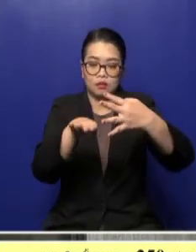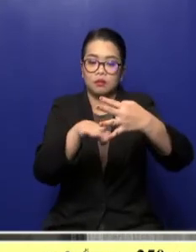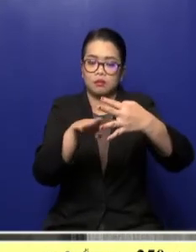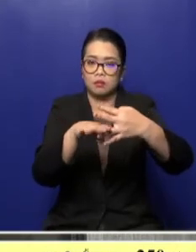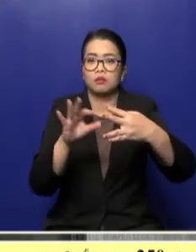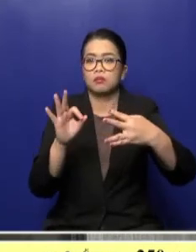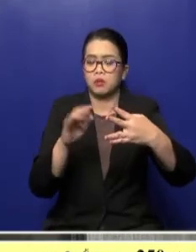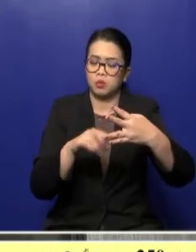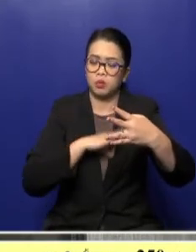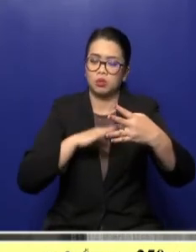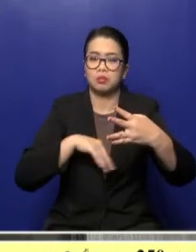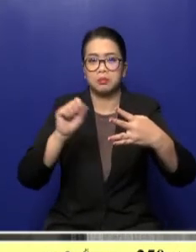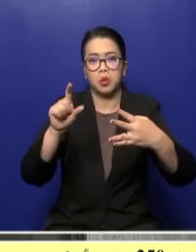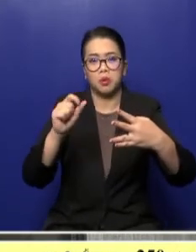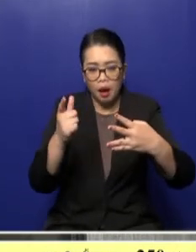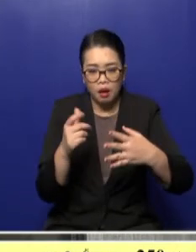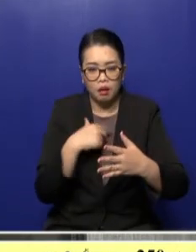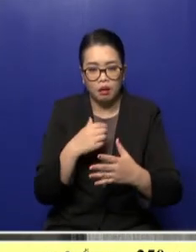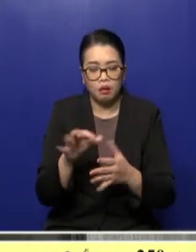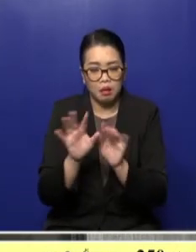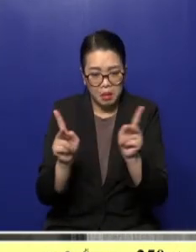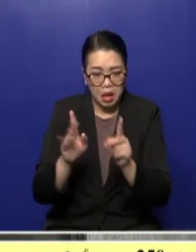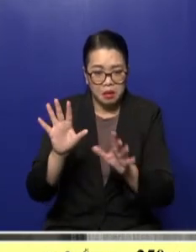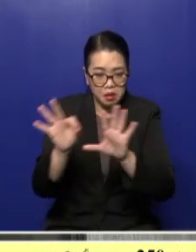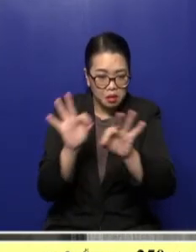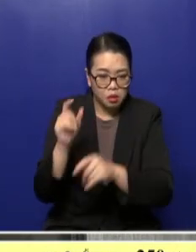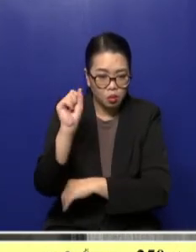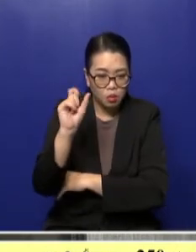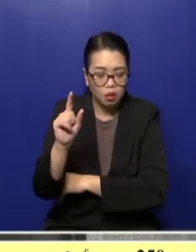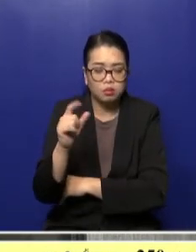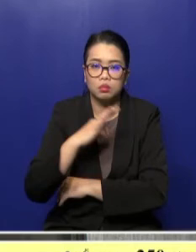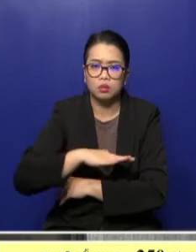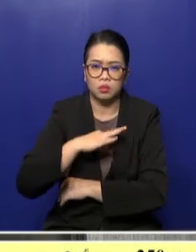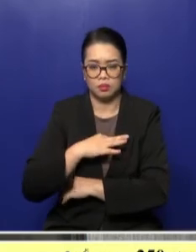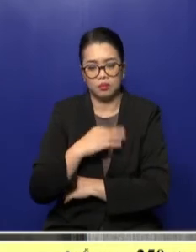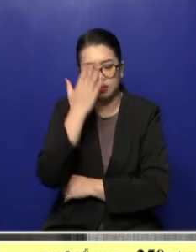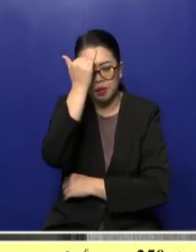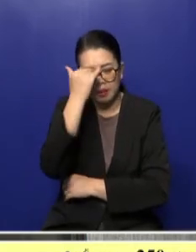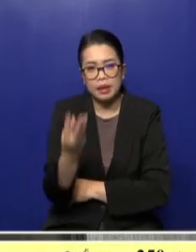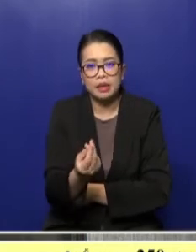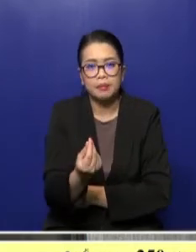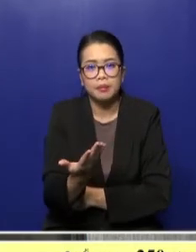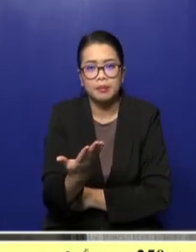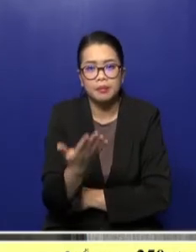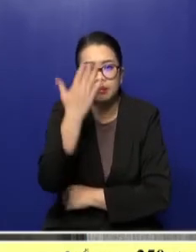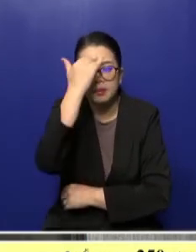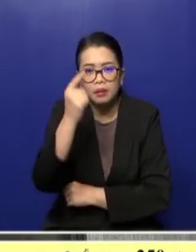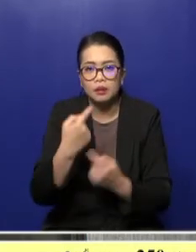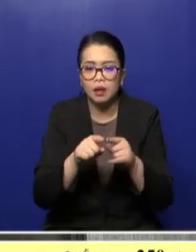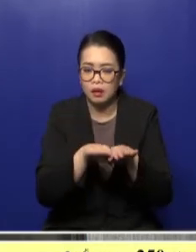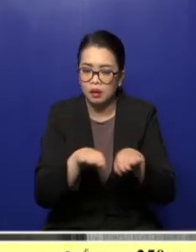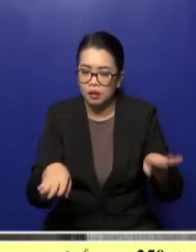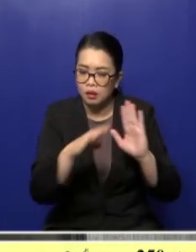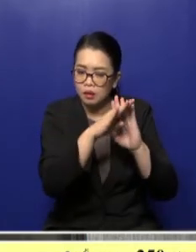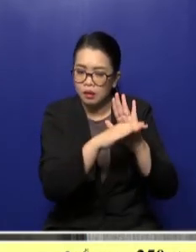ว่ามันเป็นการเร่งรัดเกินไปแม้ท่านจะบอกว่ากรรมการสรรหาได้สันอามาครบถ้วนแล้วแต่ขบวนการมาตรฐาน